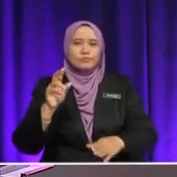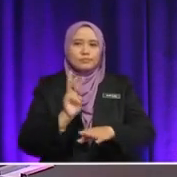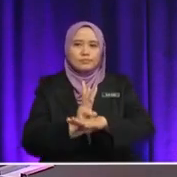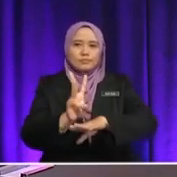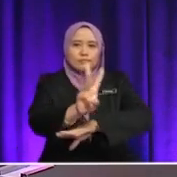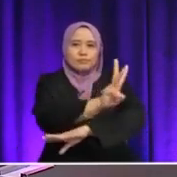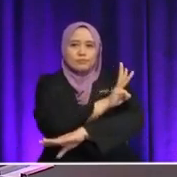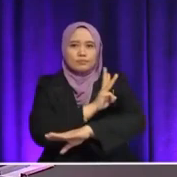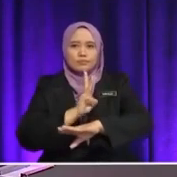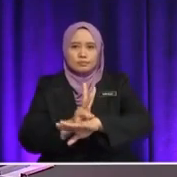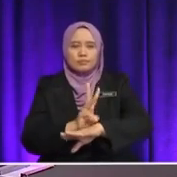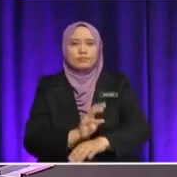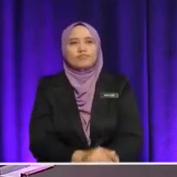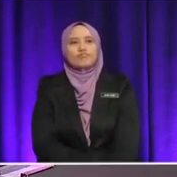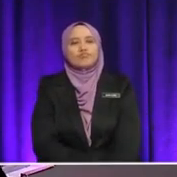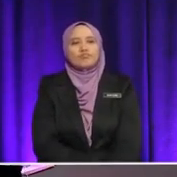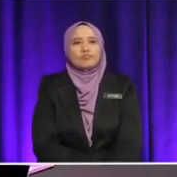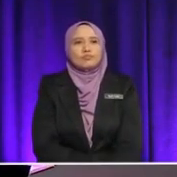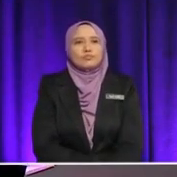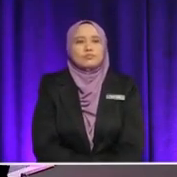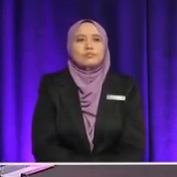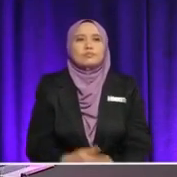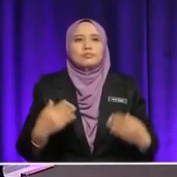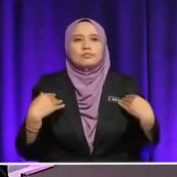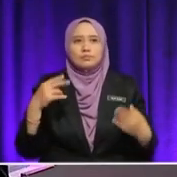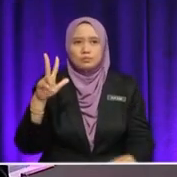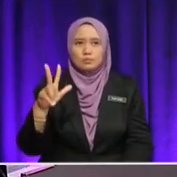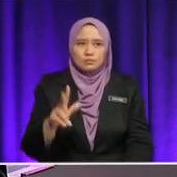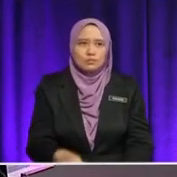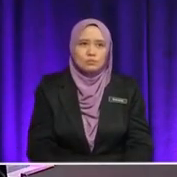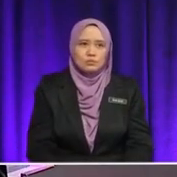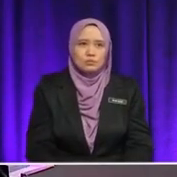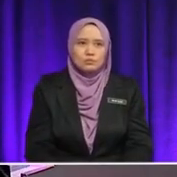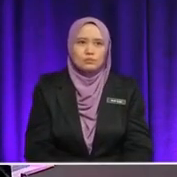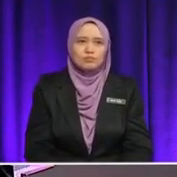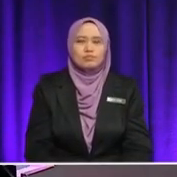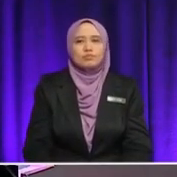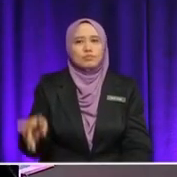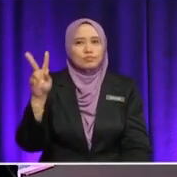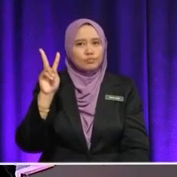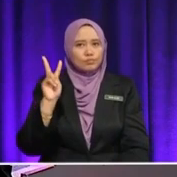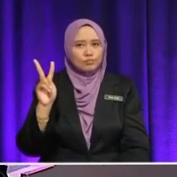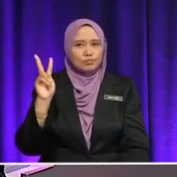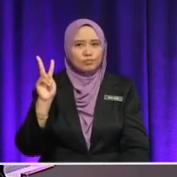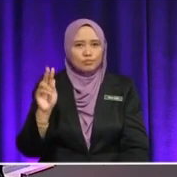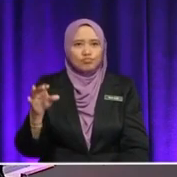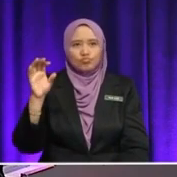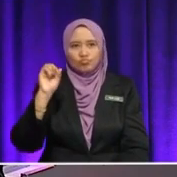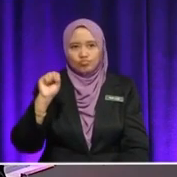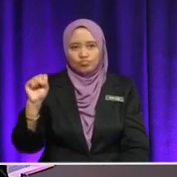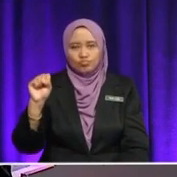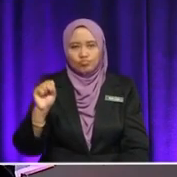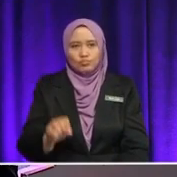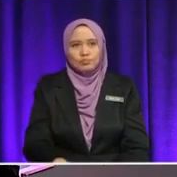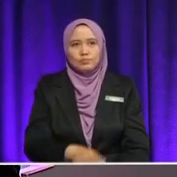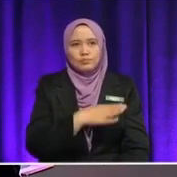Hai Oke jadi lokasi kita beli ingat2 yang pertama kucing yang kedua sibuk